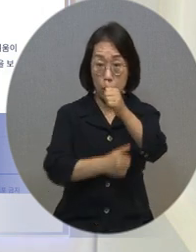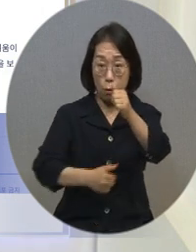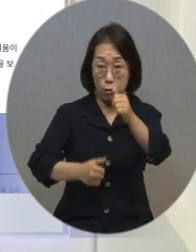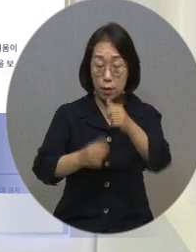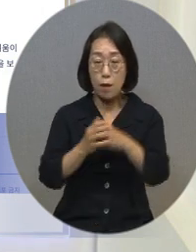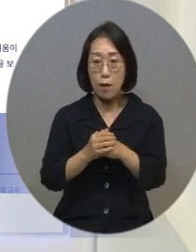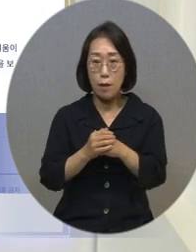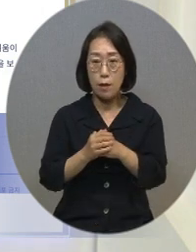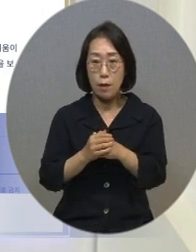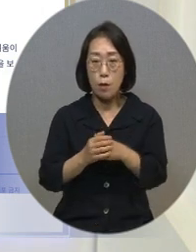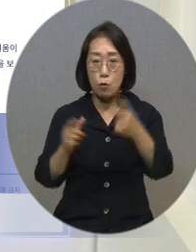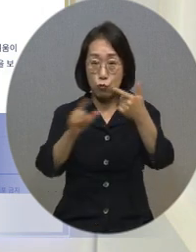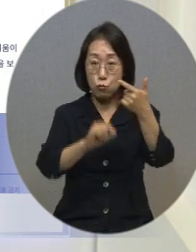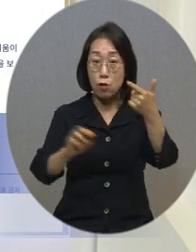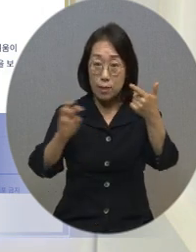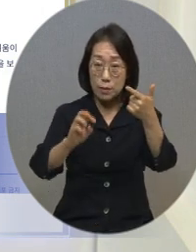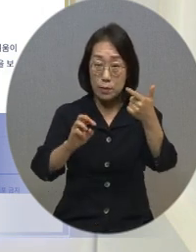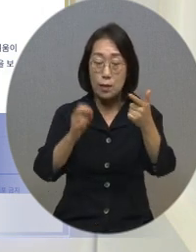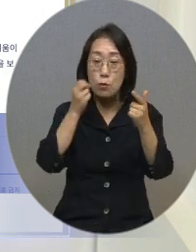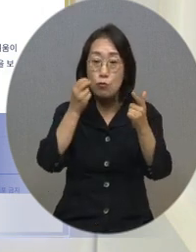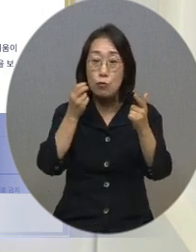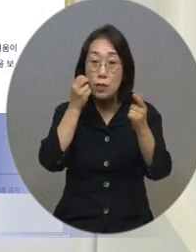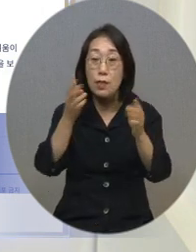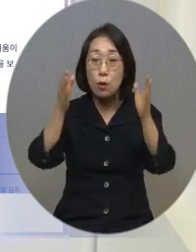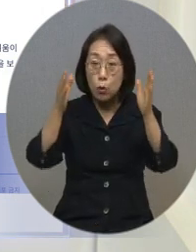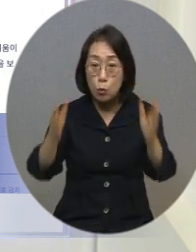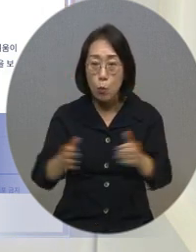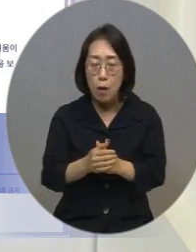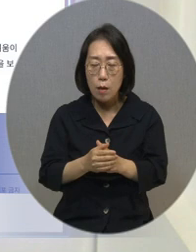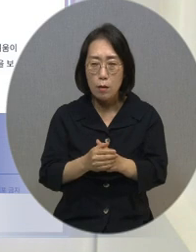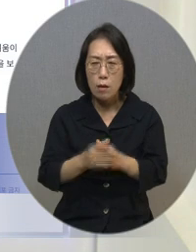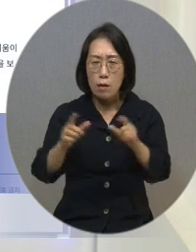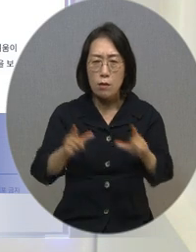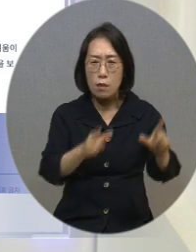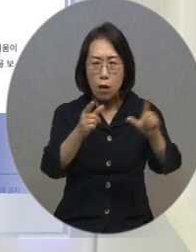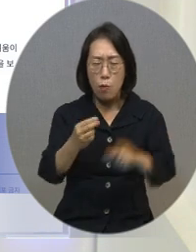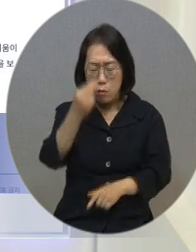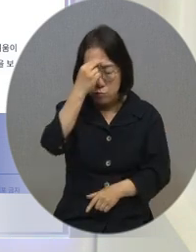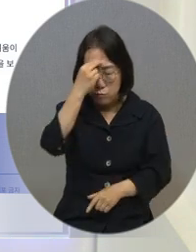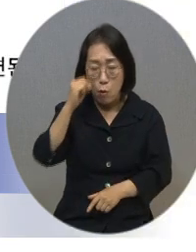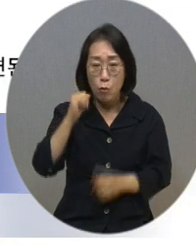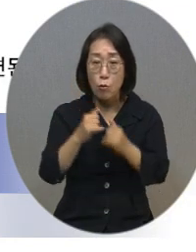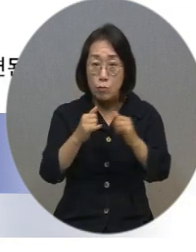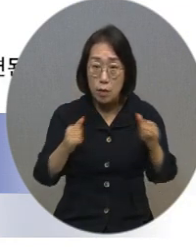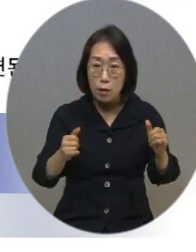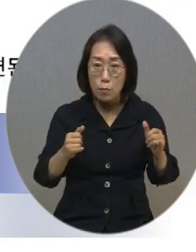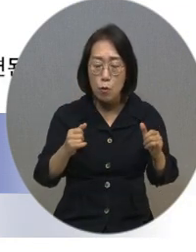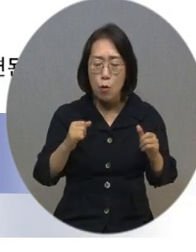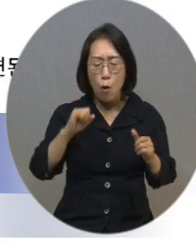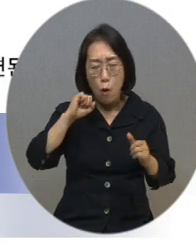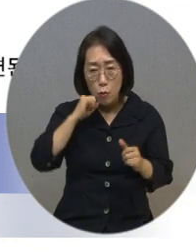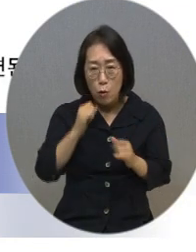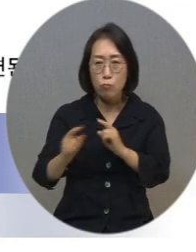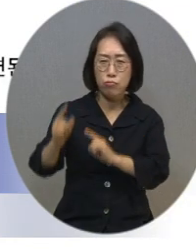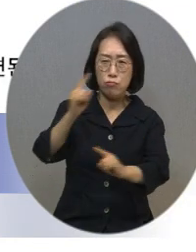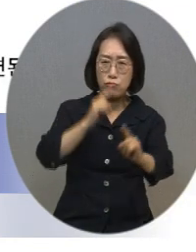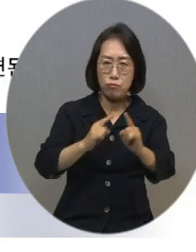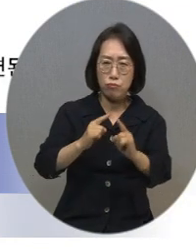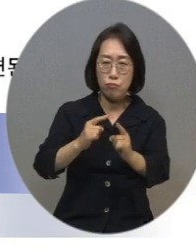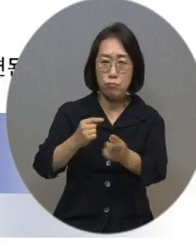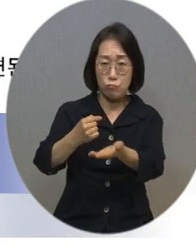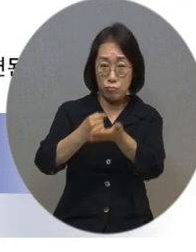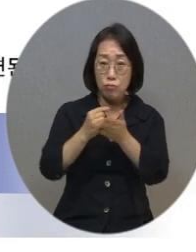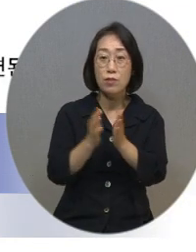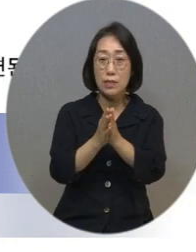달 30일까지 2개월간 취약계층의 고축 을 집중 신청받습니다 중점 신청 대상은 긴급